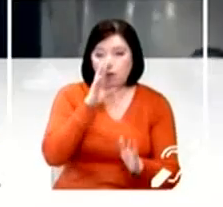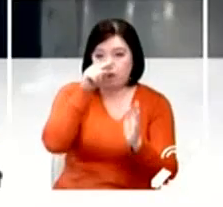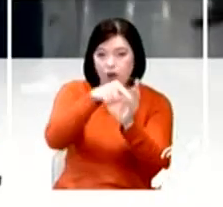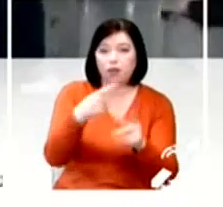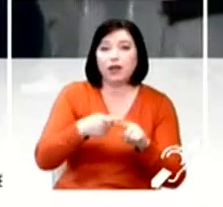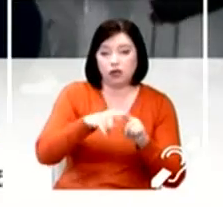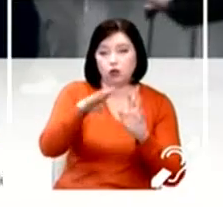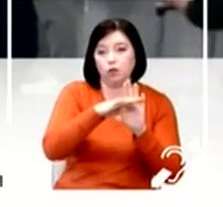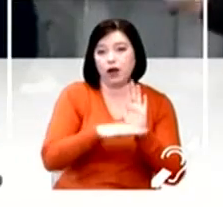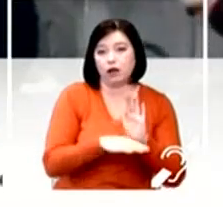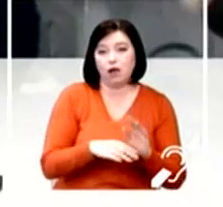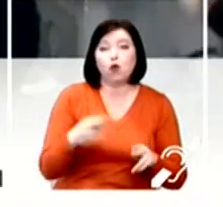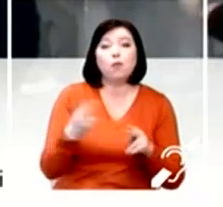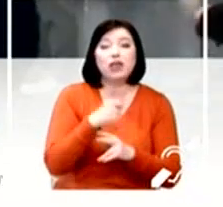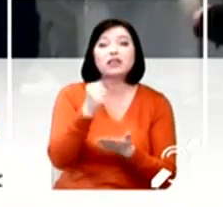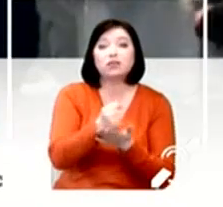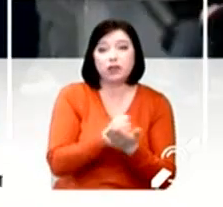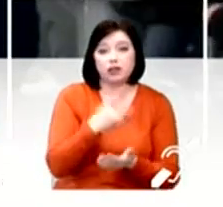program.